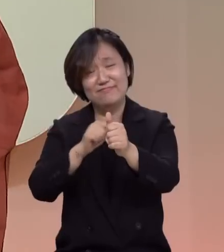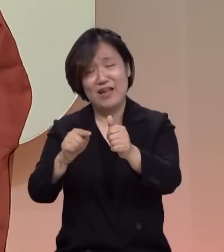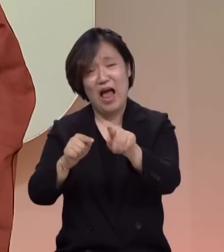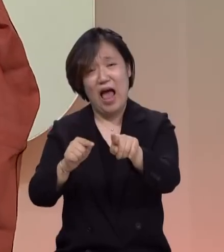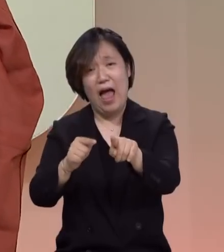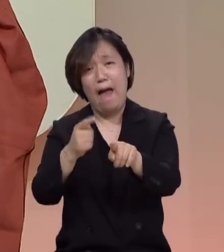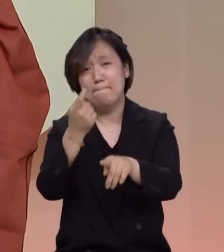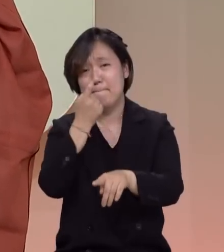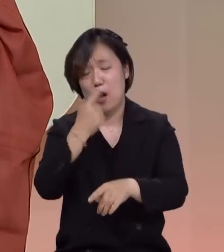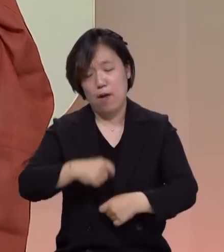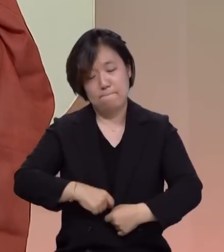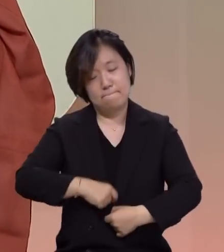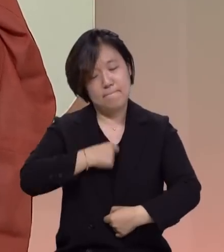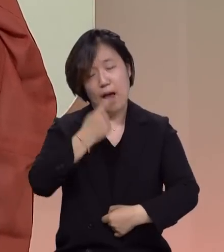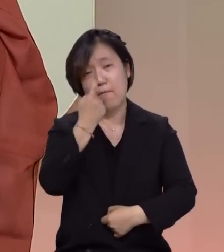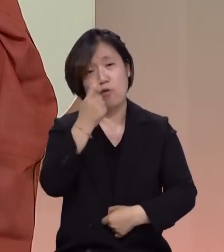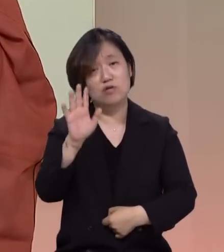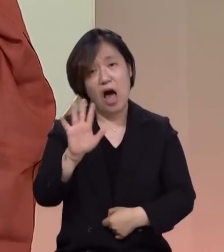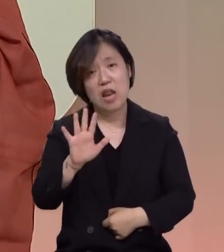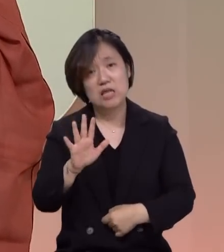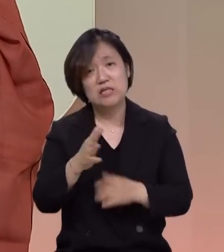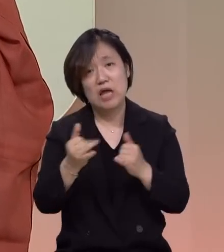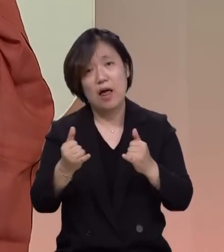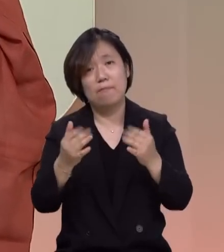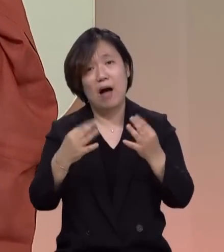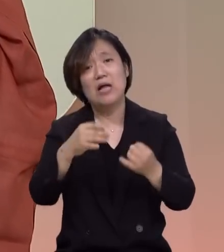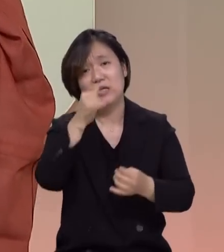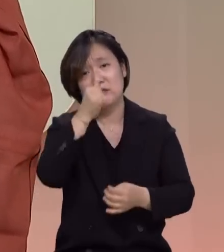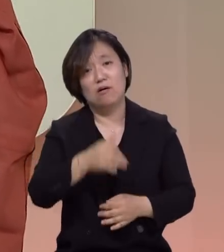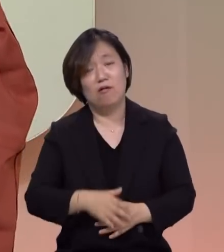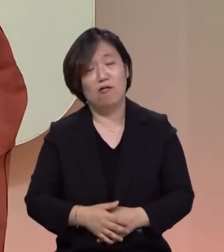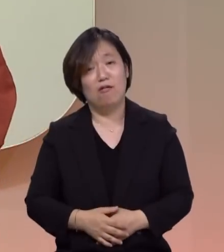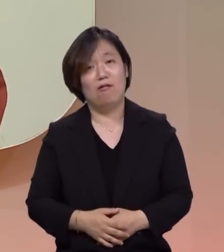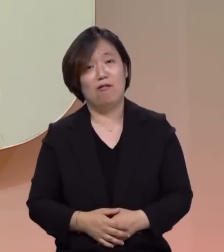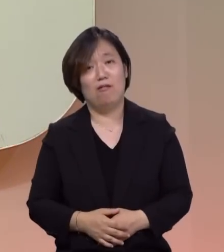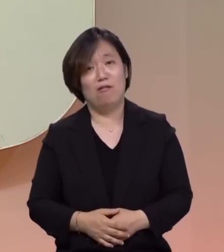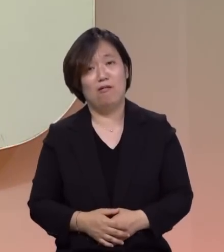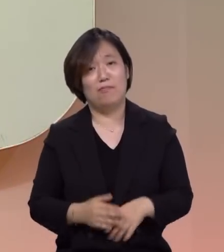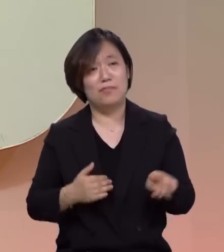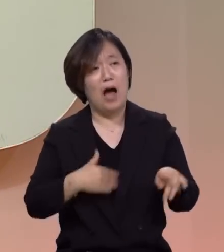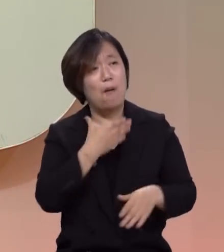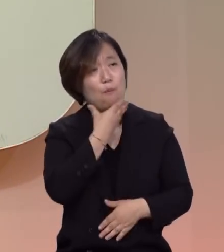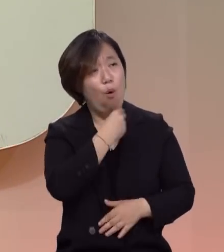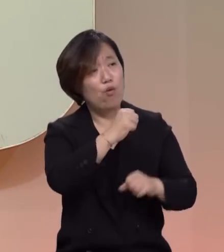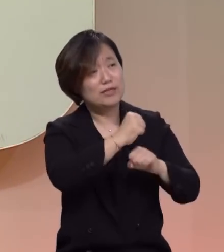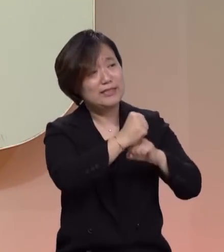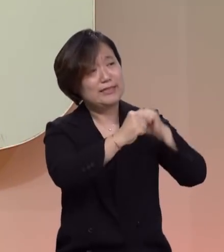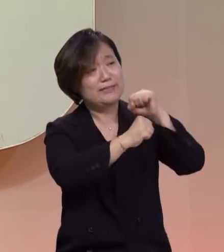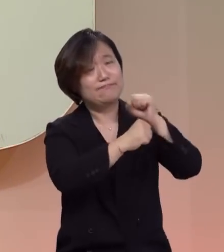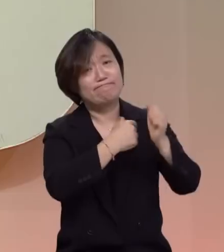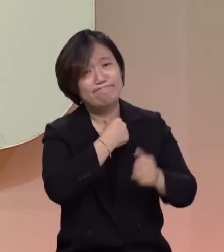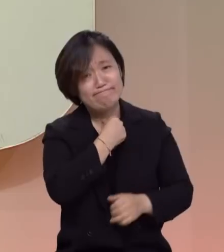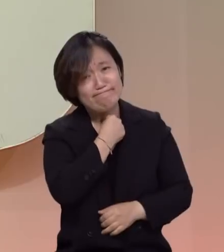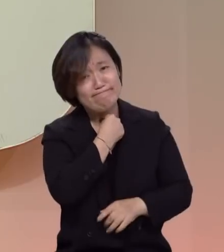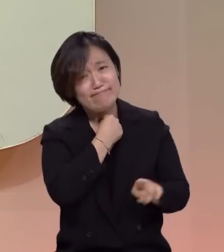올바른 견해가 없는 사람들이 복을 짓겠다라고